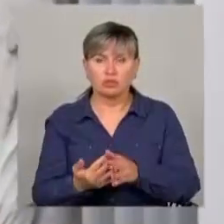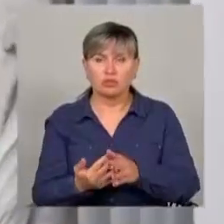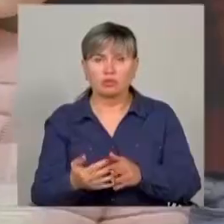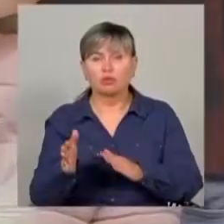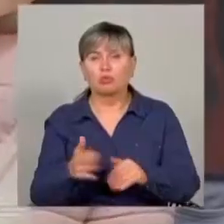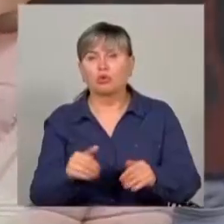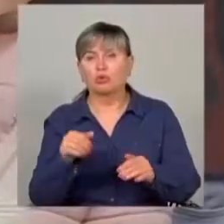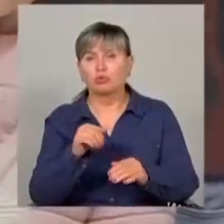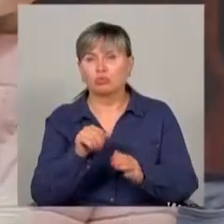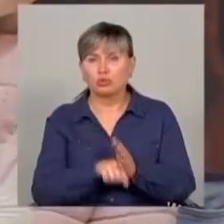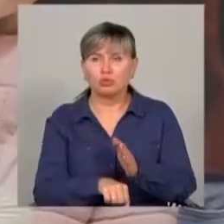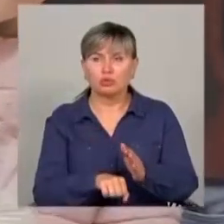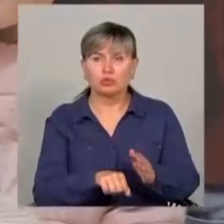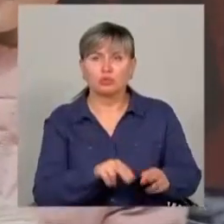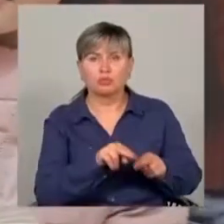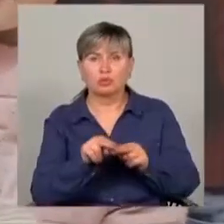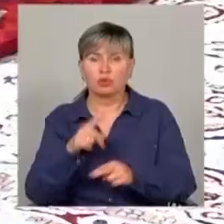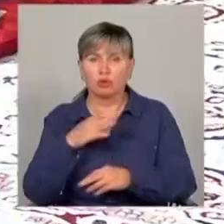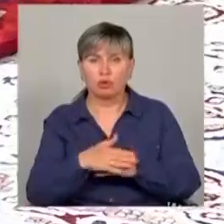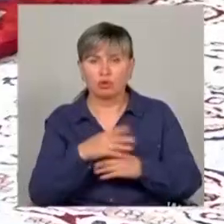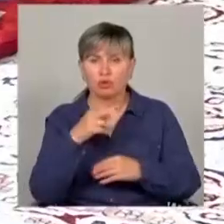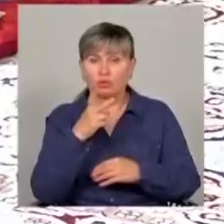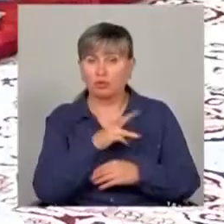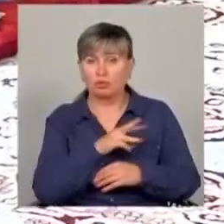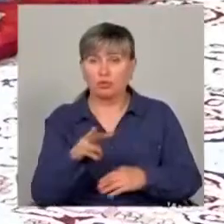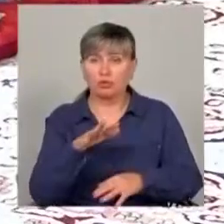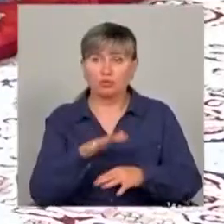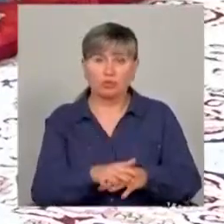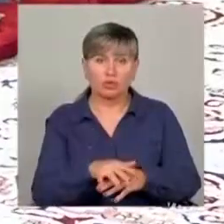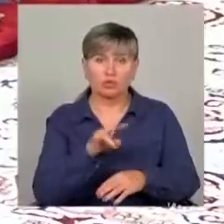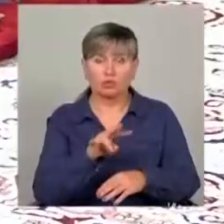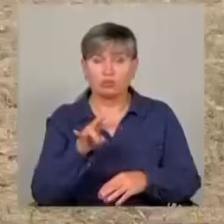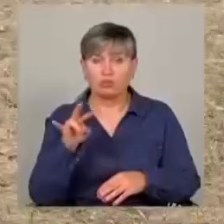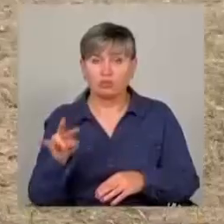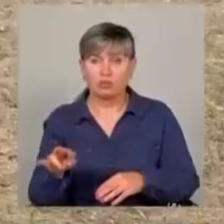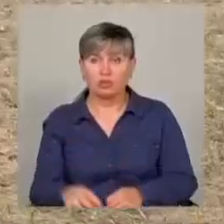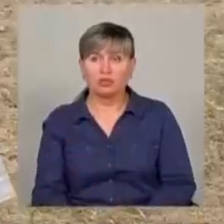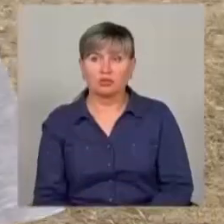после убийства перевели себе около 2 миллионов тенге с банковского счета Нурсултана Нусипханула.